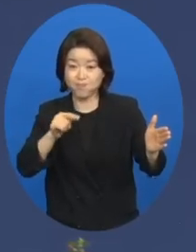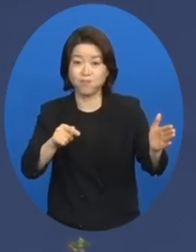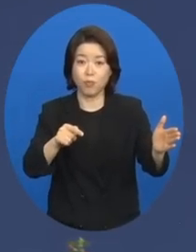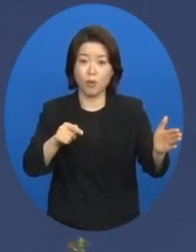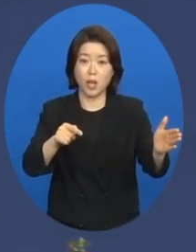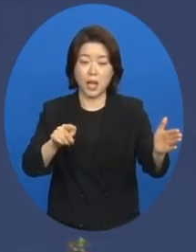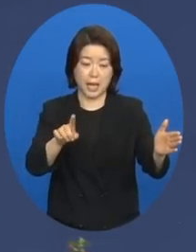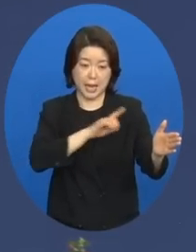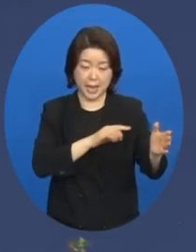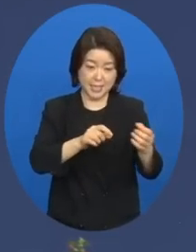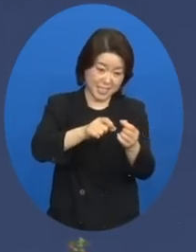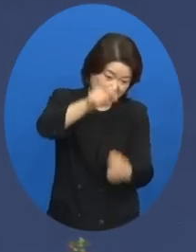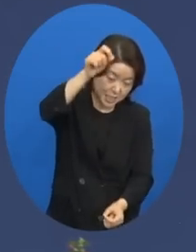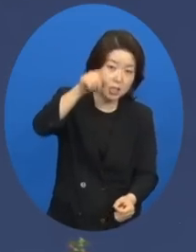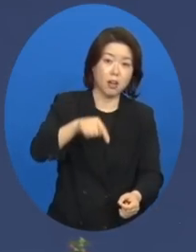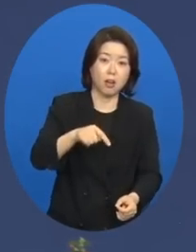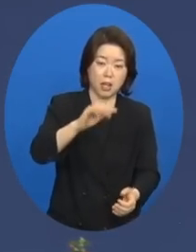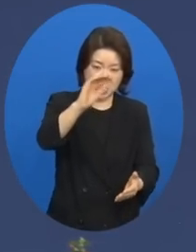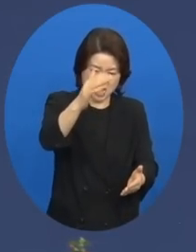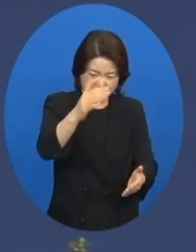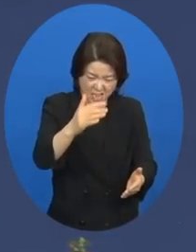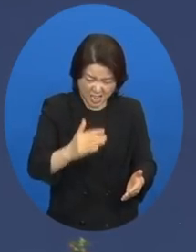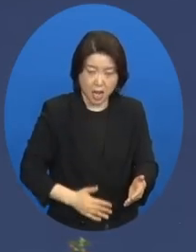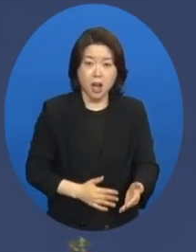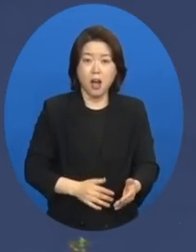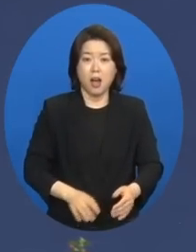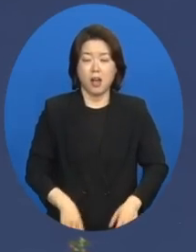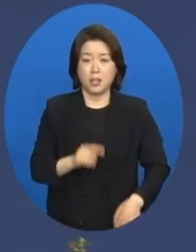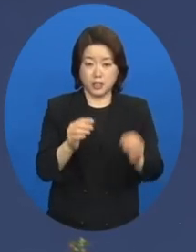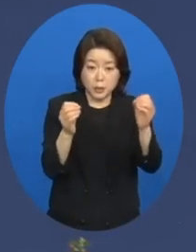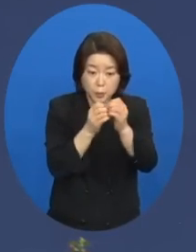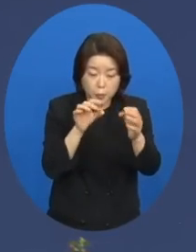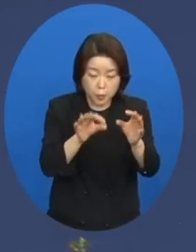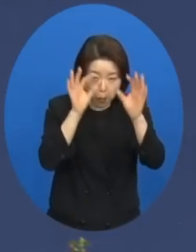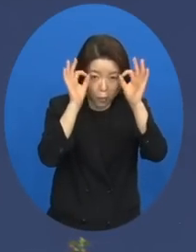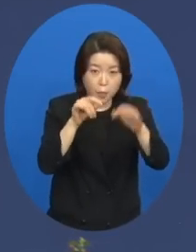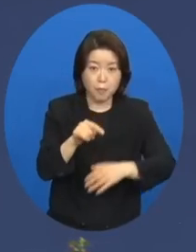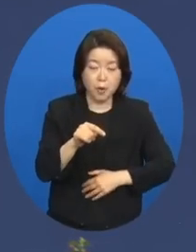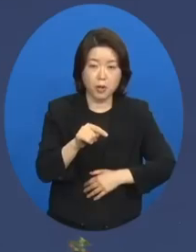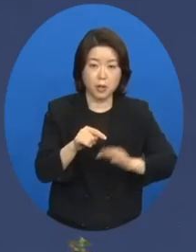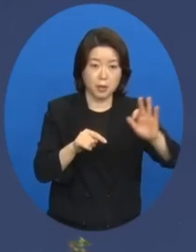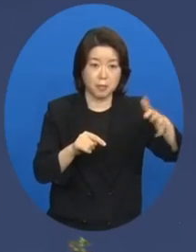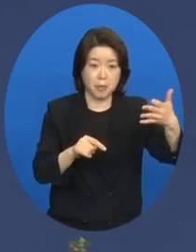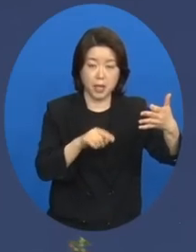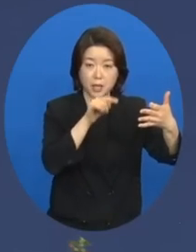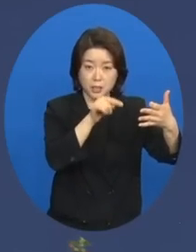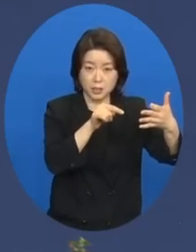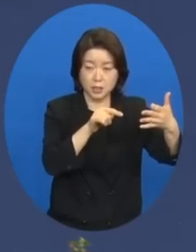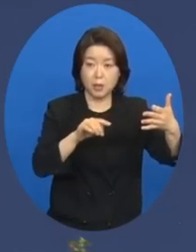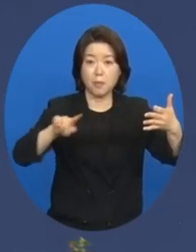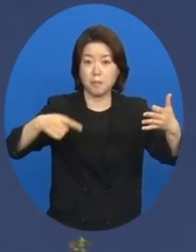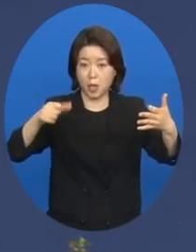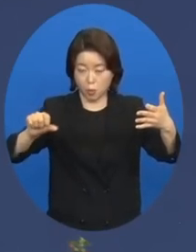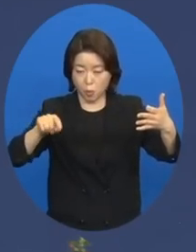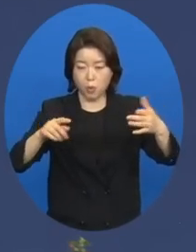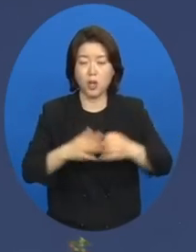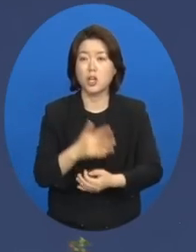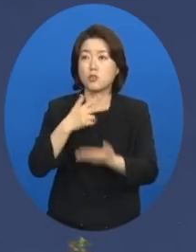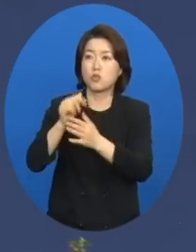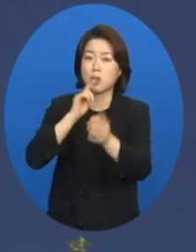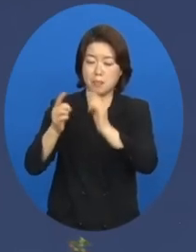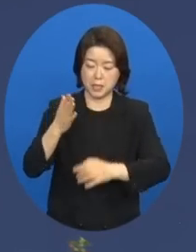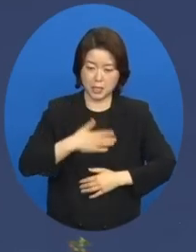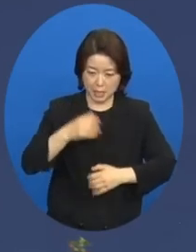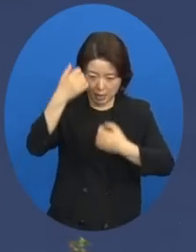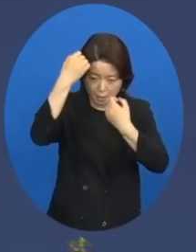성경에서 제일 긴 장입니다. 제일 긴 장. 그 중에 한 구절은 시편 119편 바로 105절에 주의 말씀은 내 발의